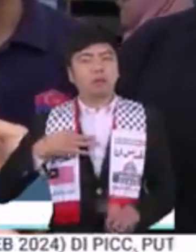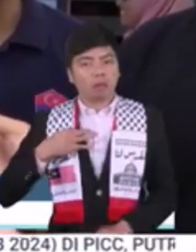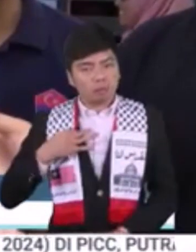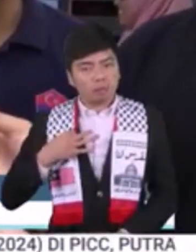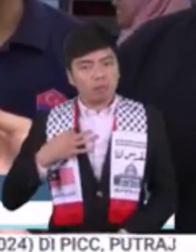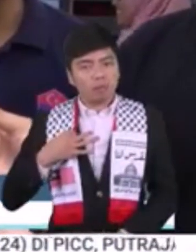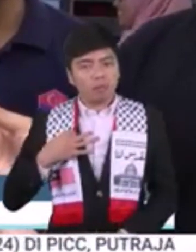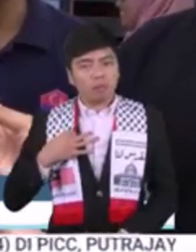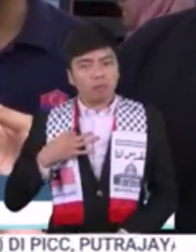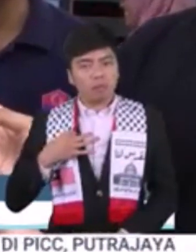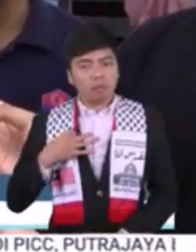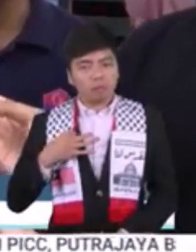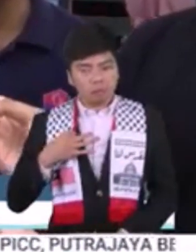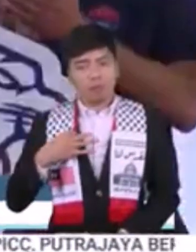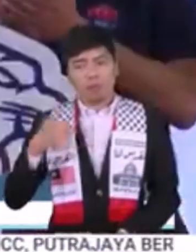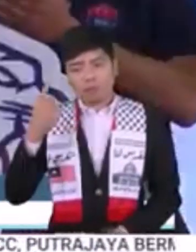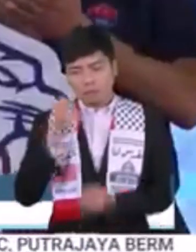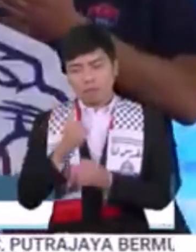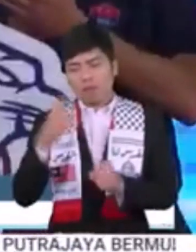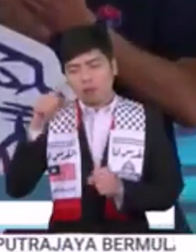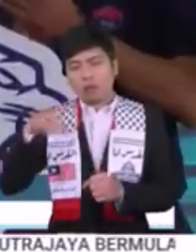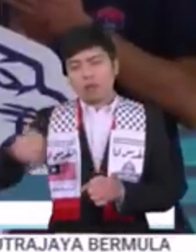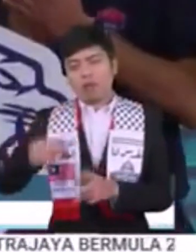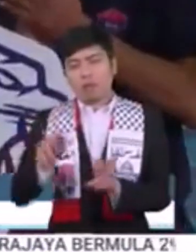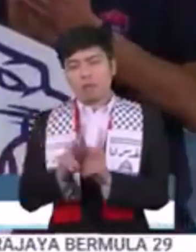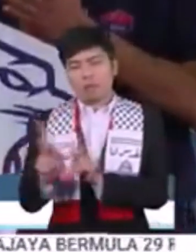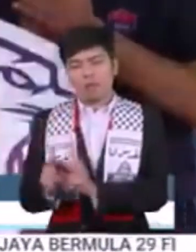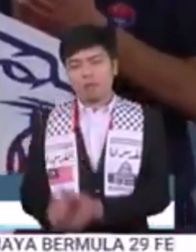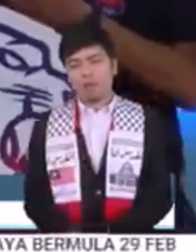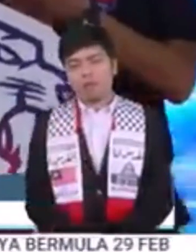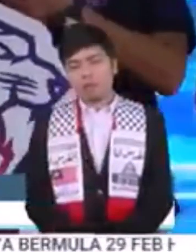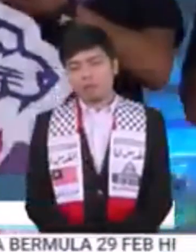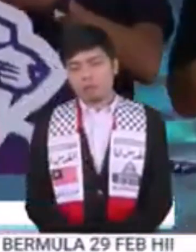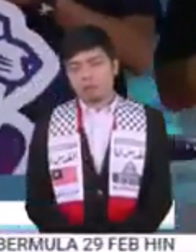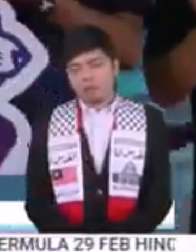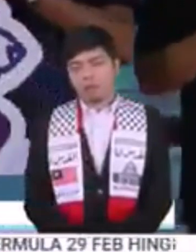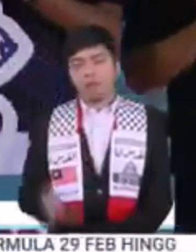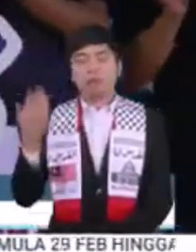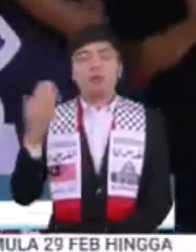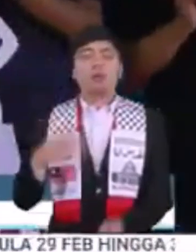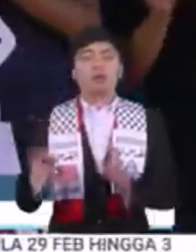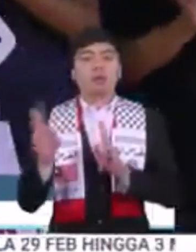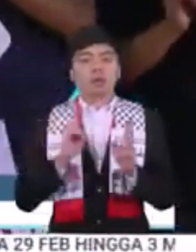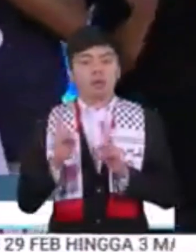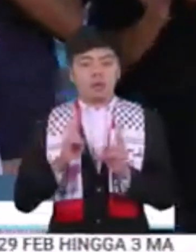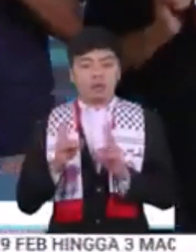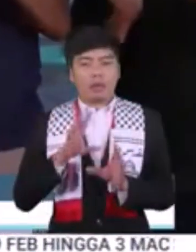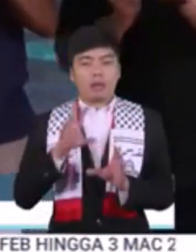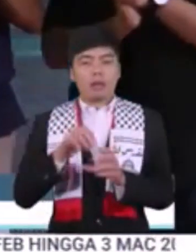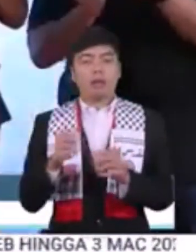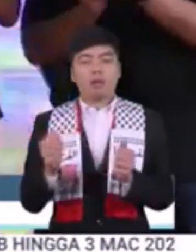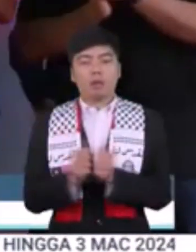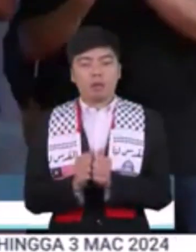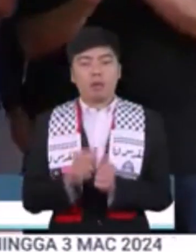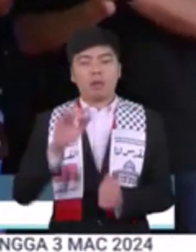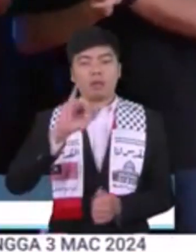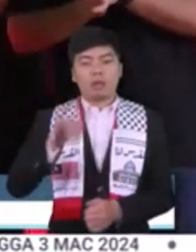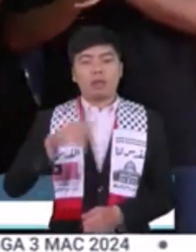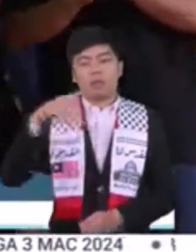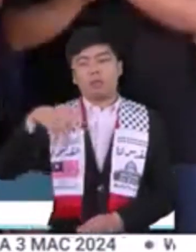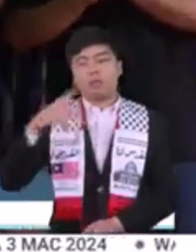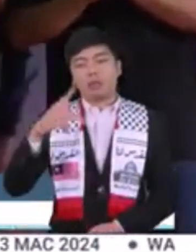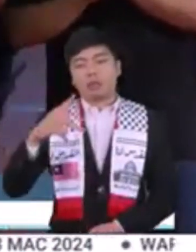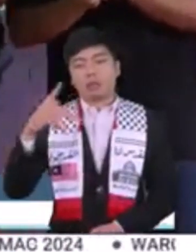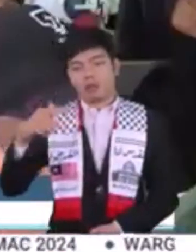akan digerakkan di semua Kampung beliau ditemui pada program gotong royong perdana jpkk Negeri